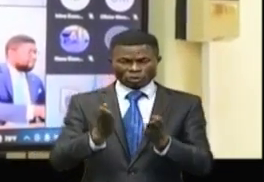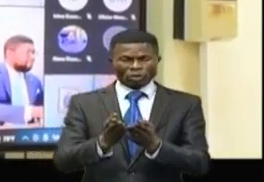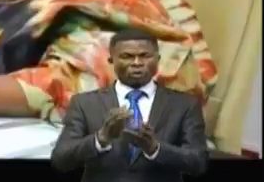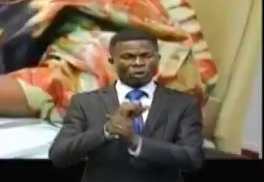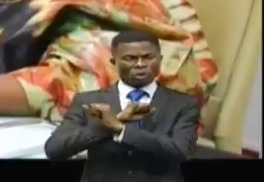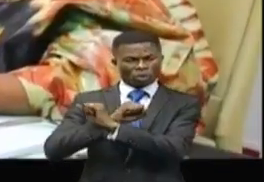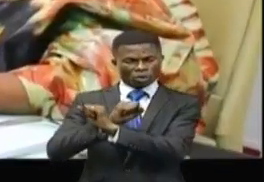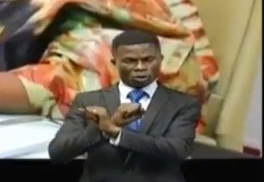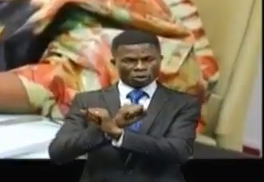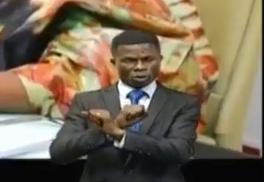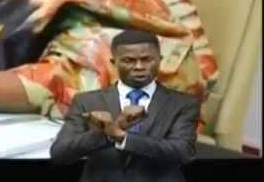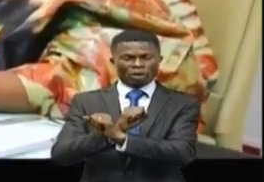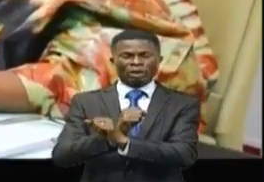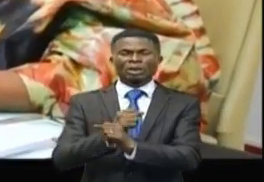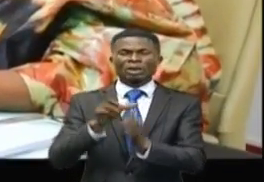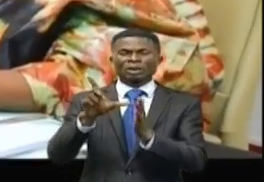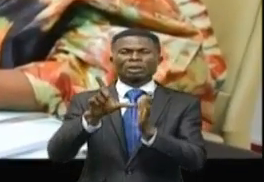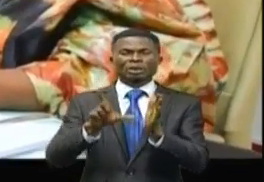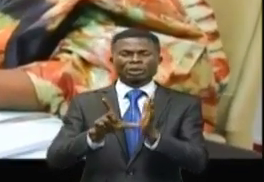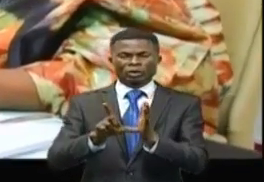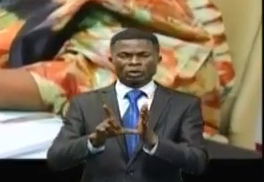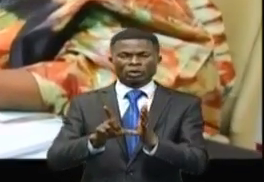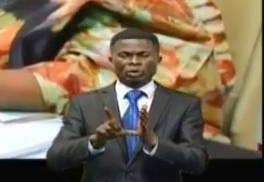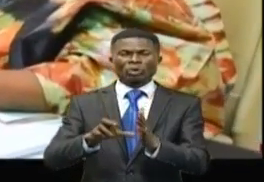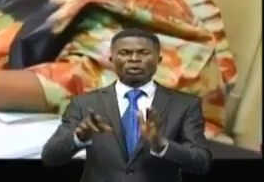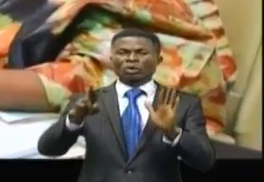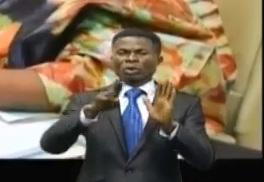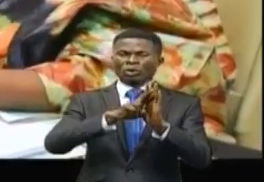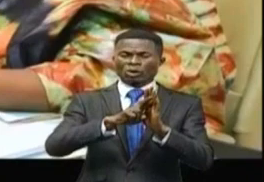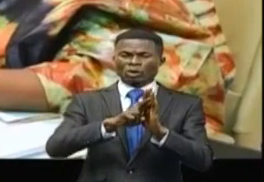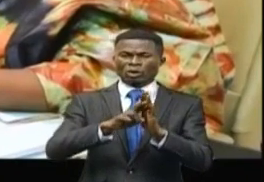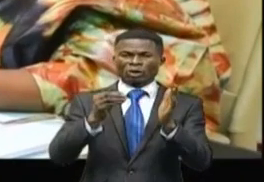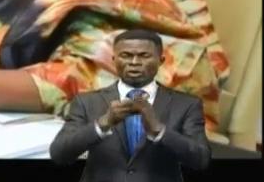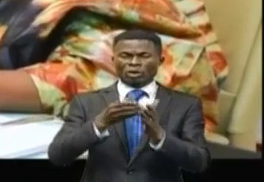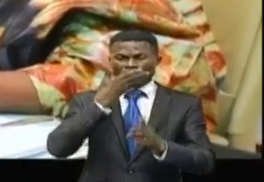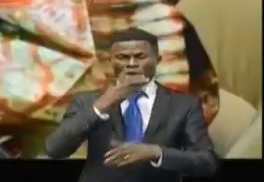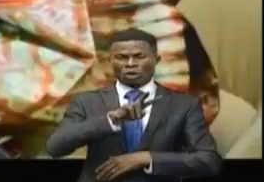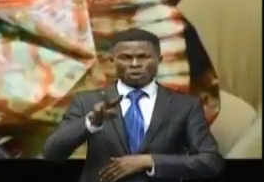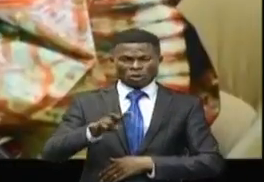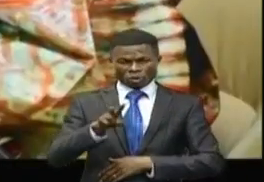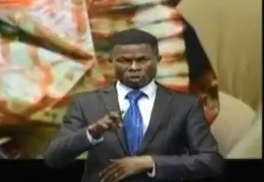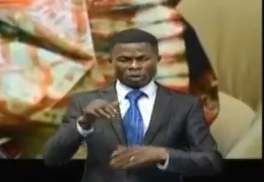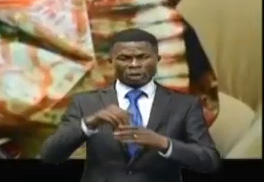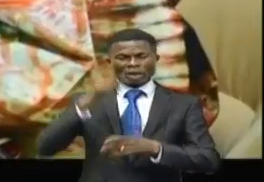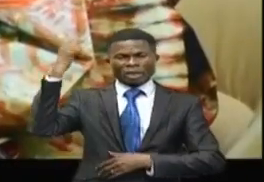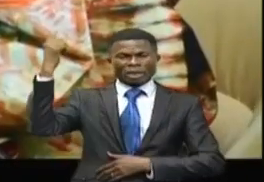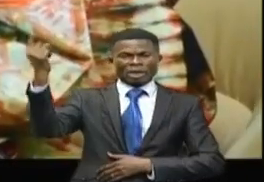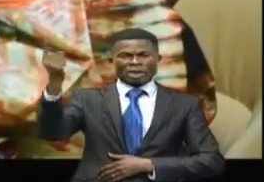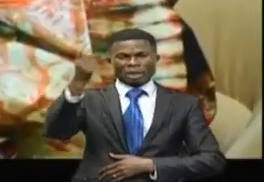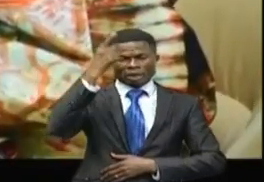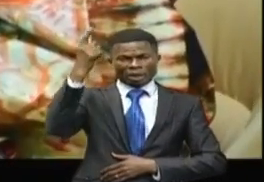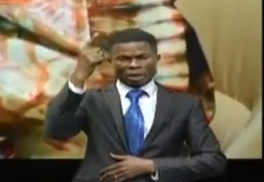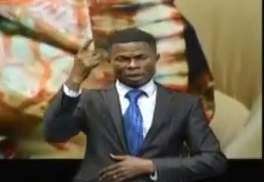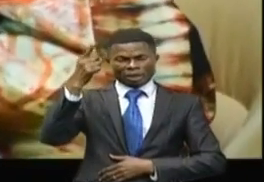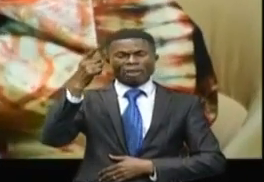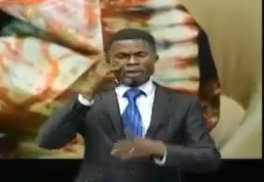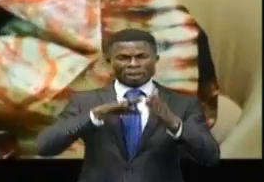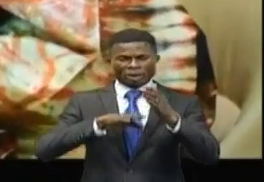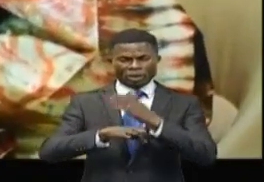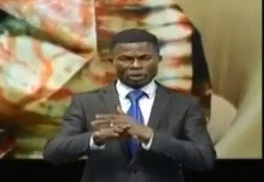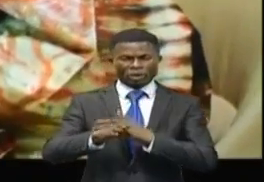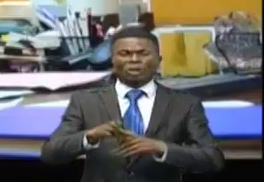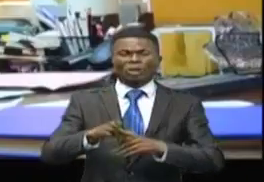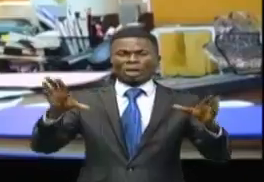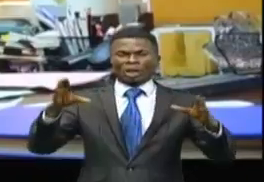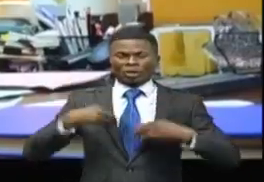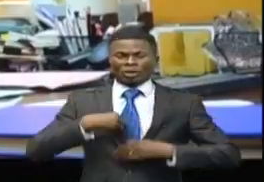diligence et à observer les mesures barrières au regard de l'évolution de la pandémie à travers le monde et accéder à la vaccination